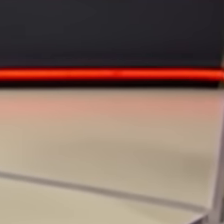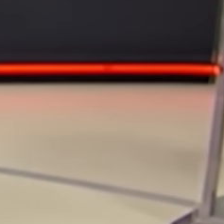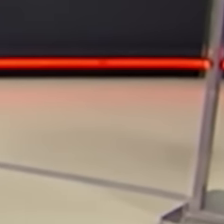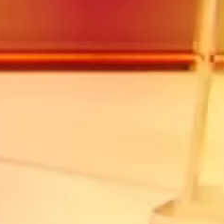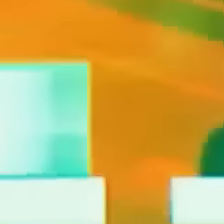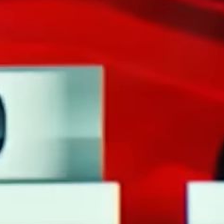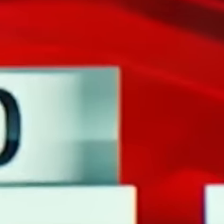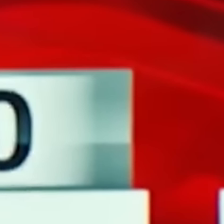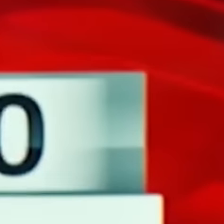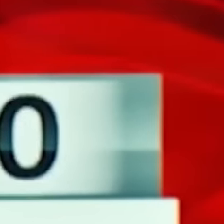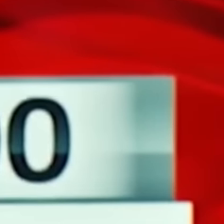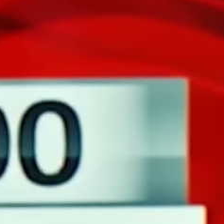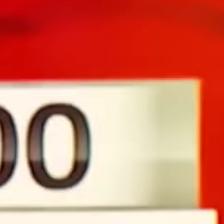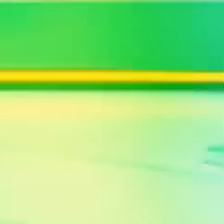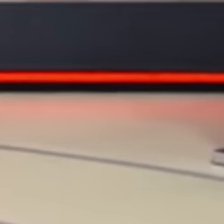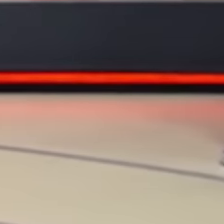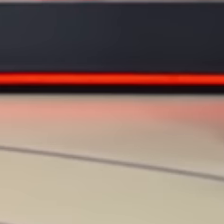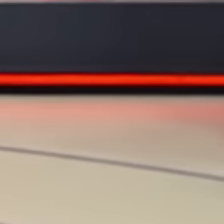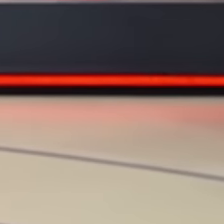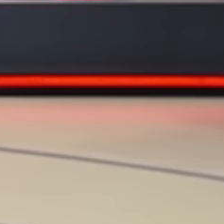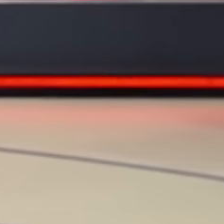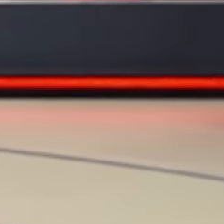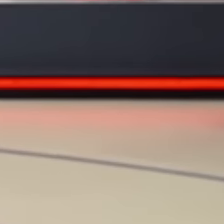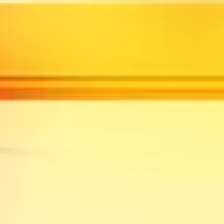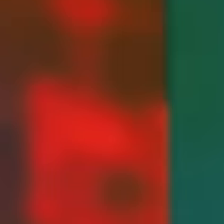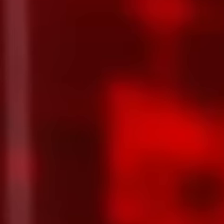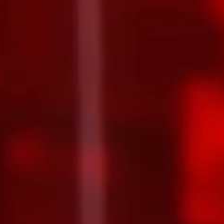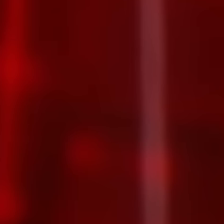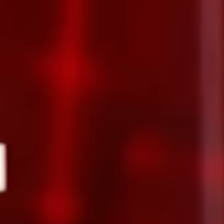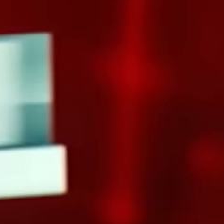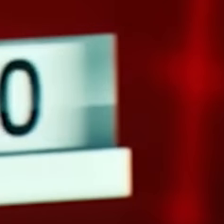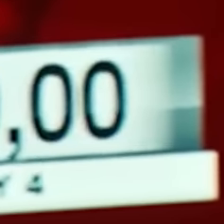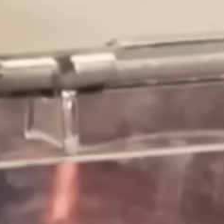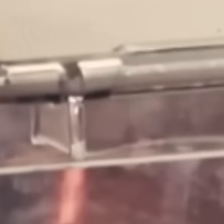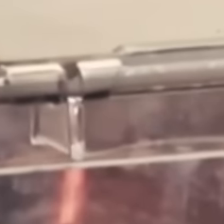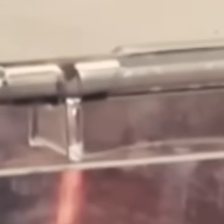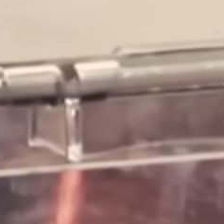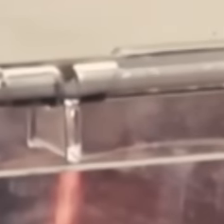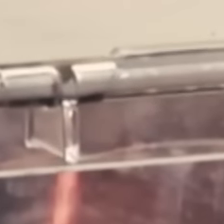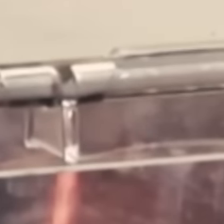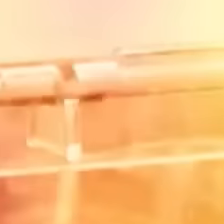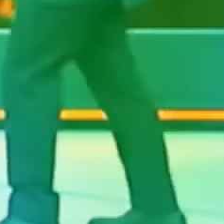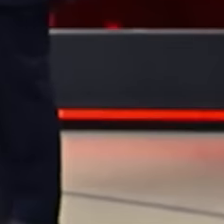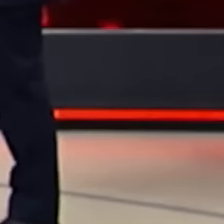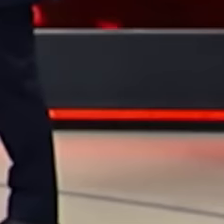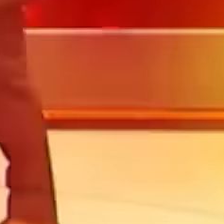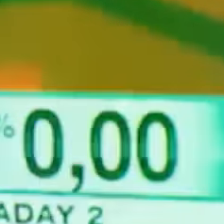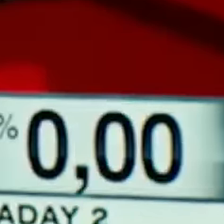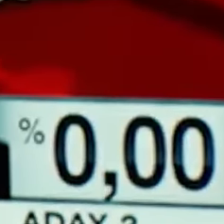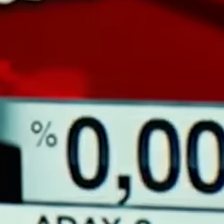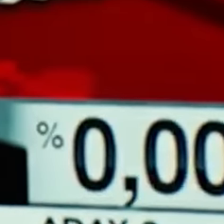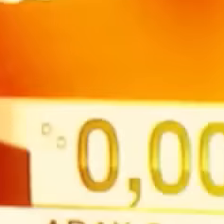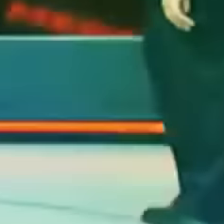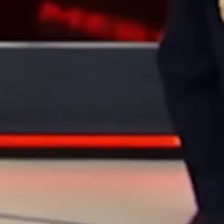sonuçları duyuracak. Yine en temiz ekranda en anlaşılır grafikler ve adaylardan canlı bağlantılarla. Şimdi